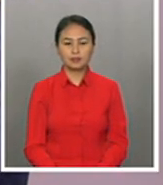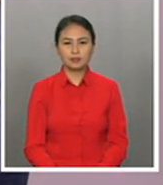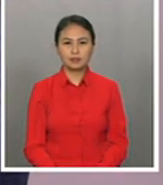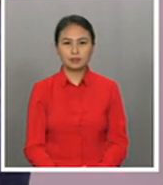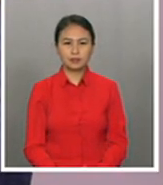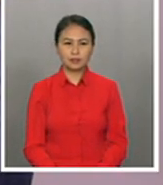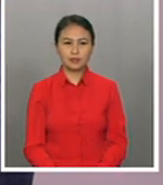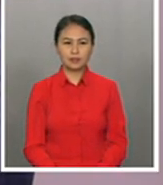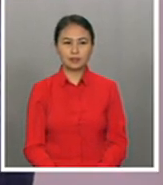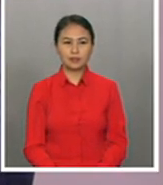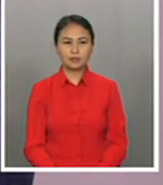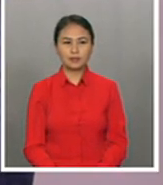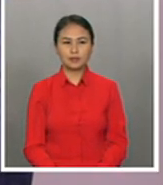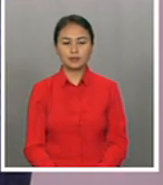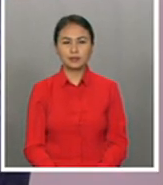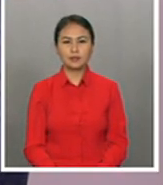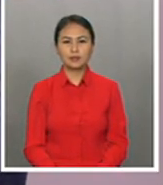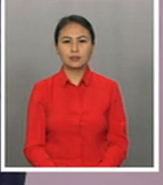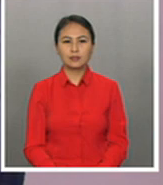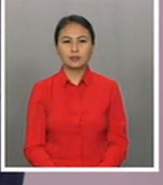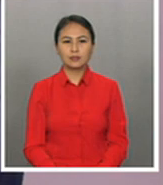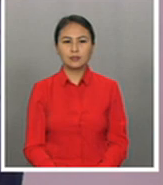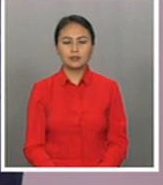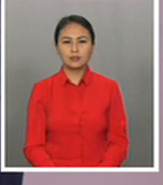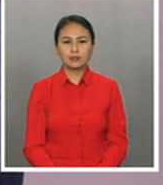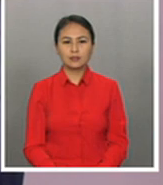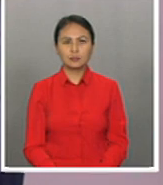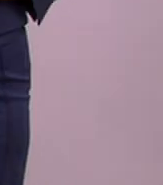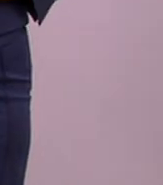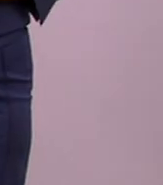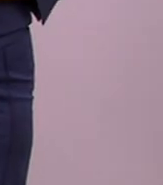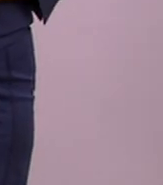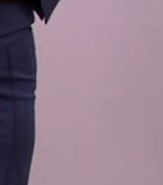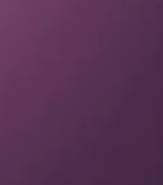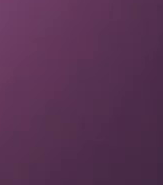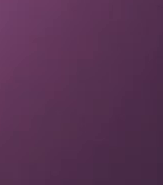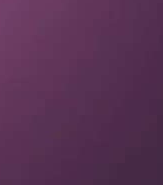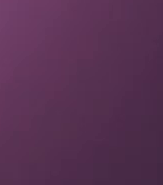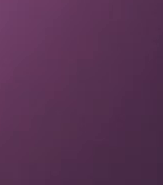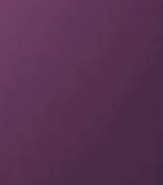сабағымыз аяқталды. Келесі сабақта кездескенше сау болыңдар.